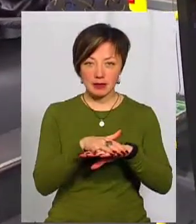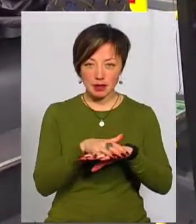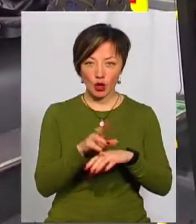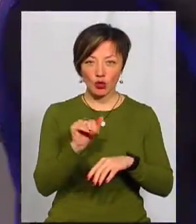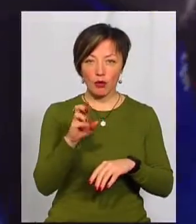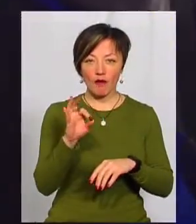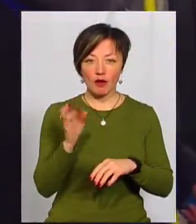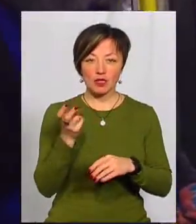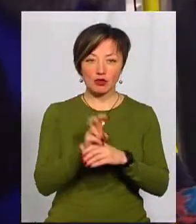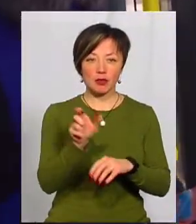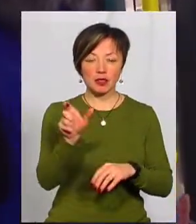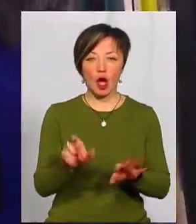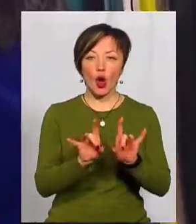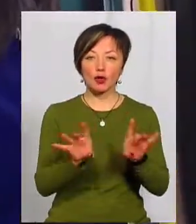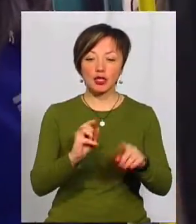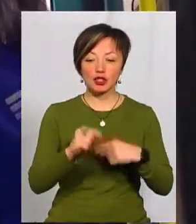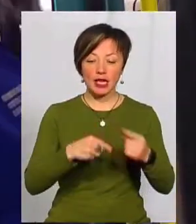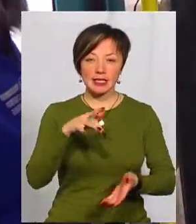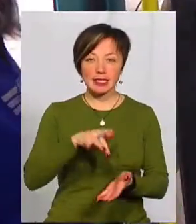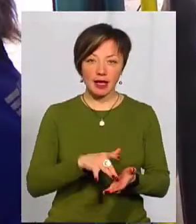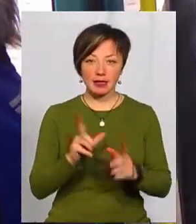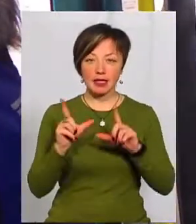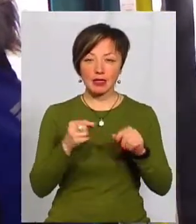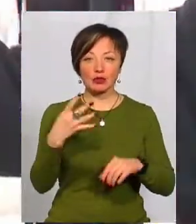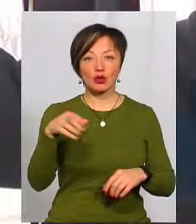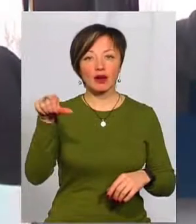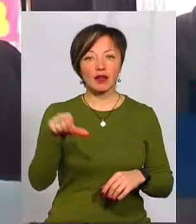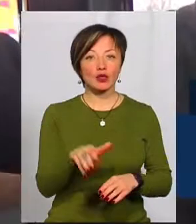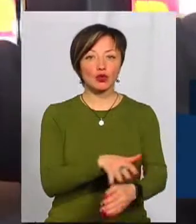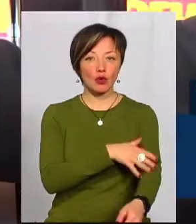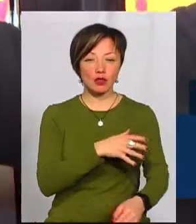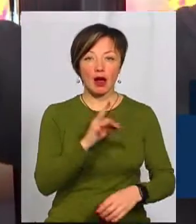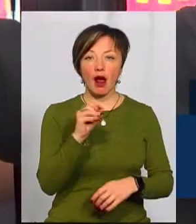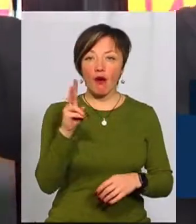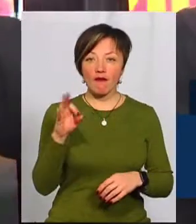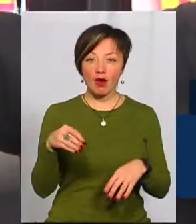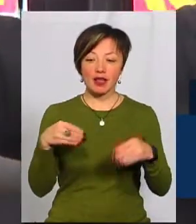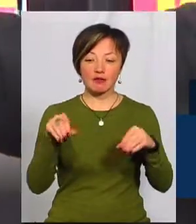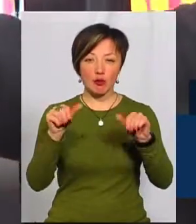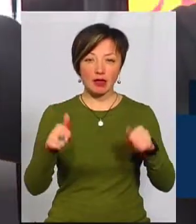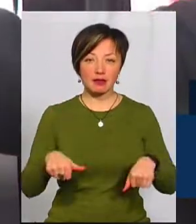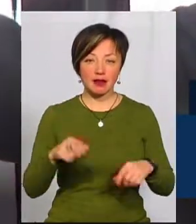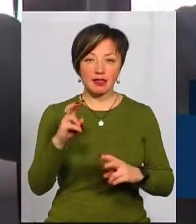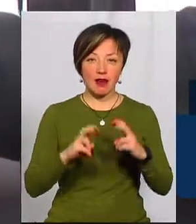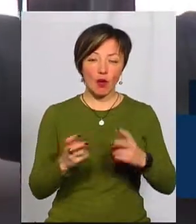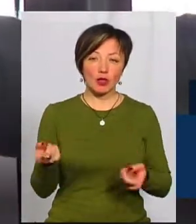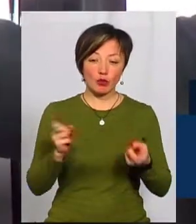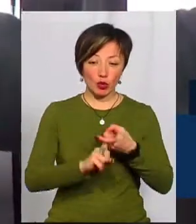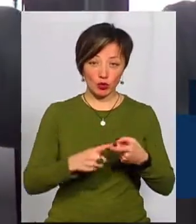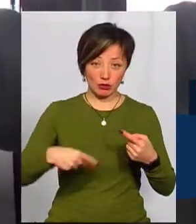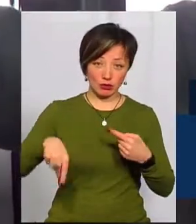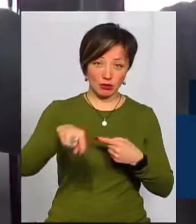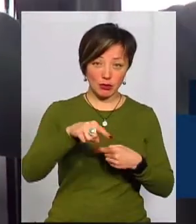Олег Ліпчинський. Розповідає, через центр міста їхати на 40 хвилин довше. На раково-трансформаторний завод, оце сполучення сюдою